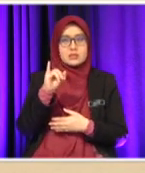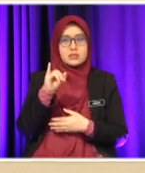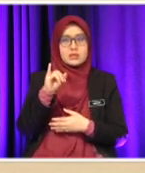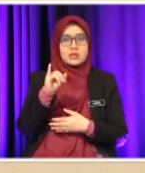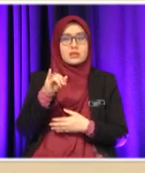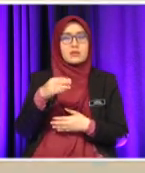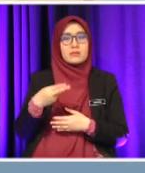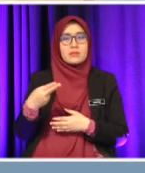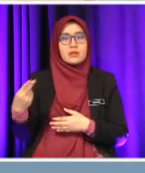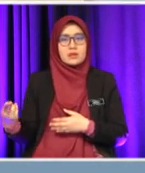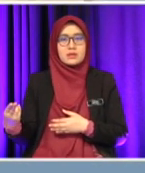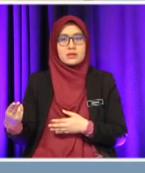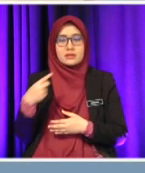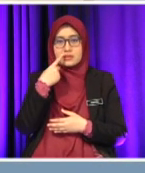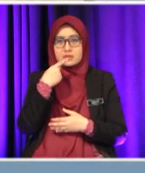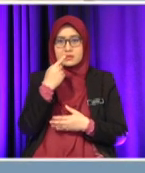tadi